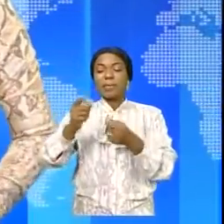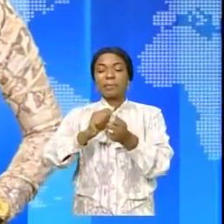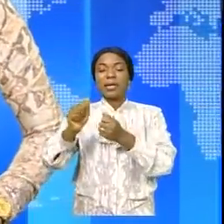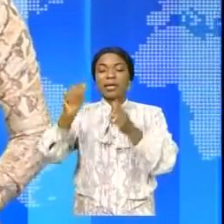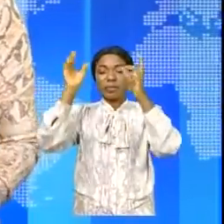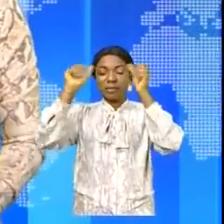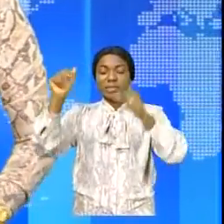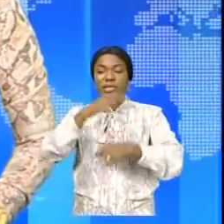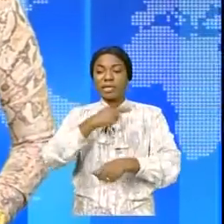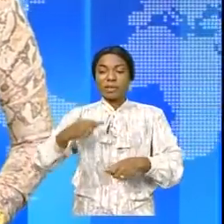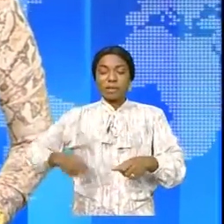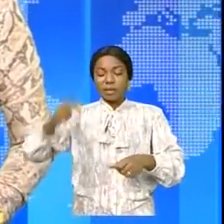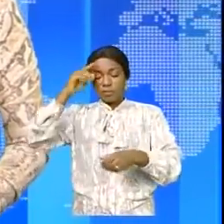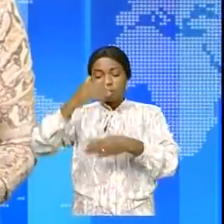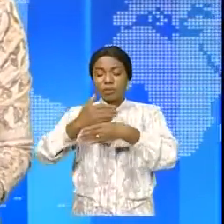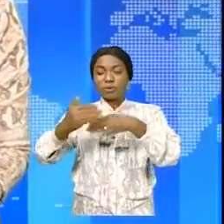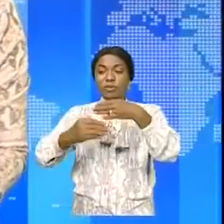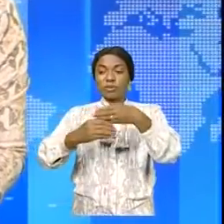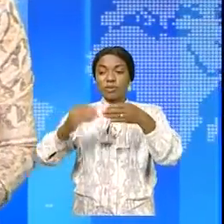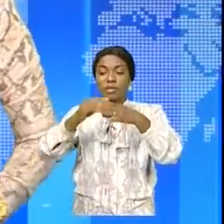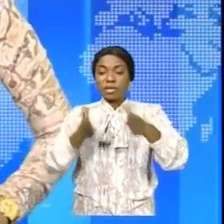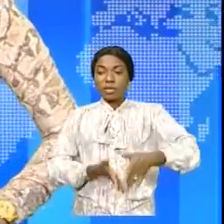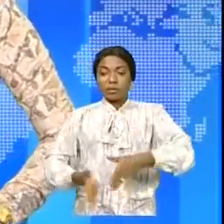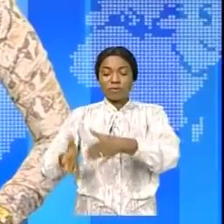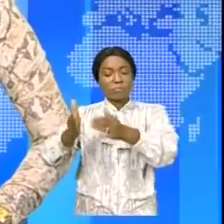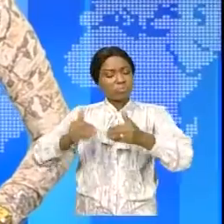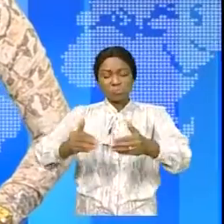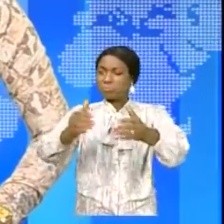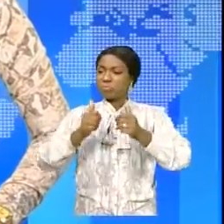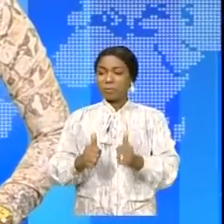les travaux de réhabilitation de la voirie urbaine évoluent